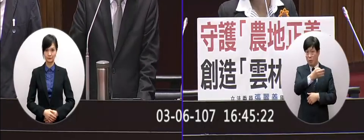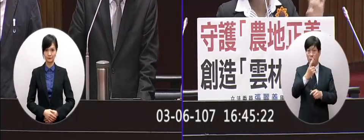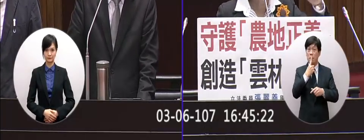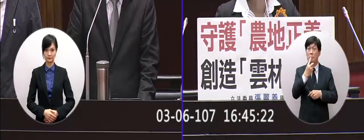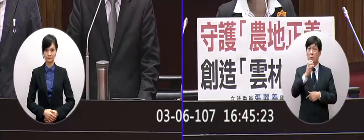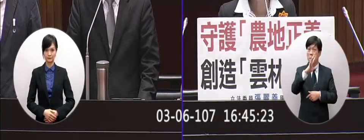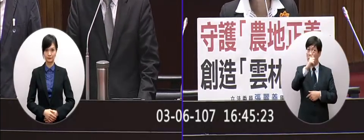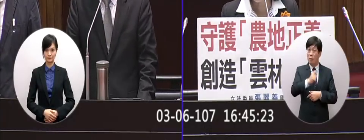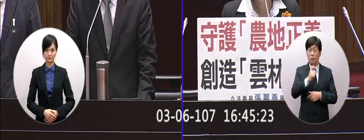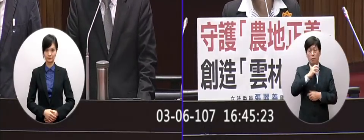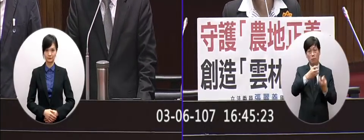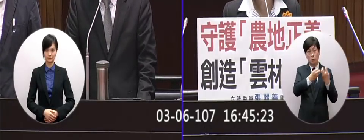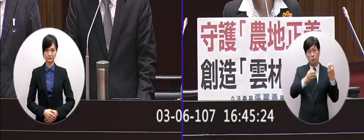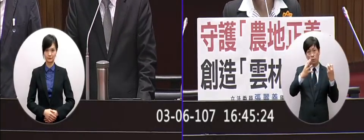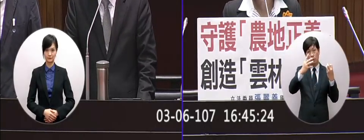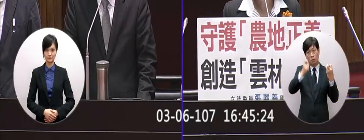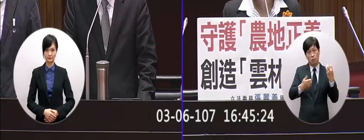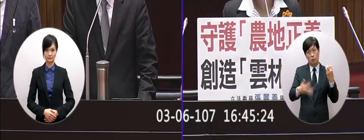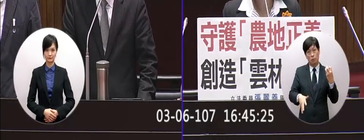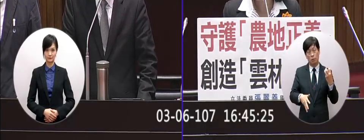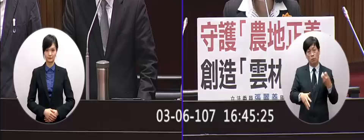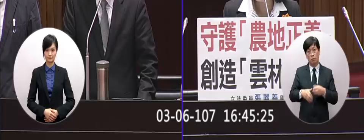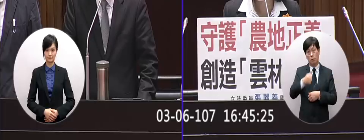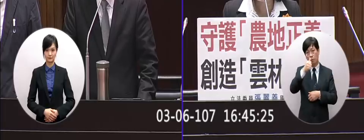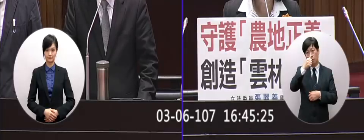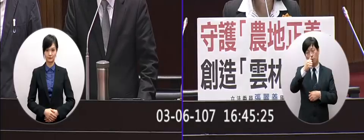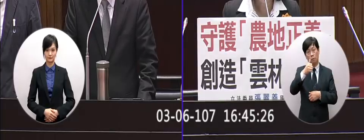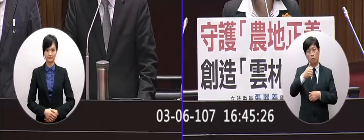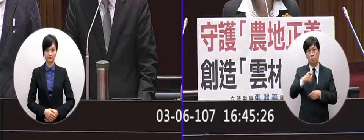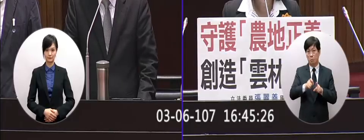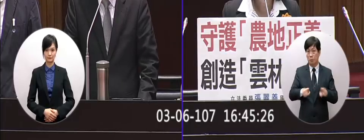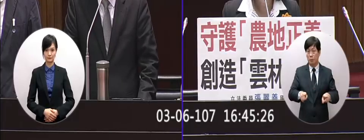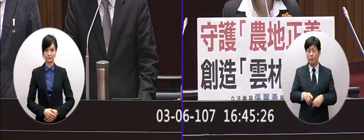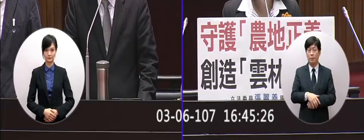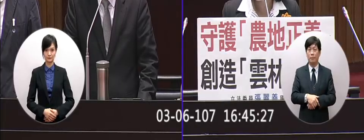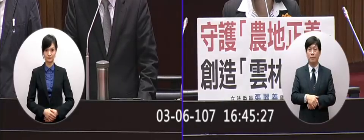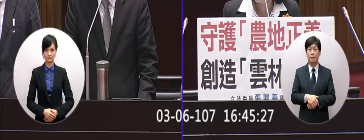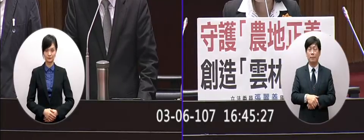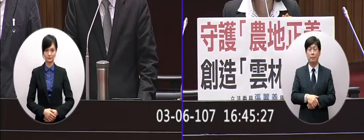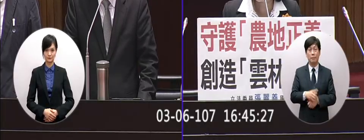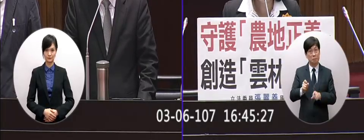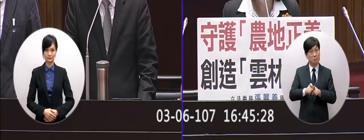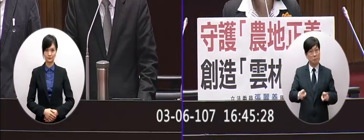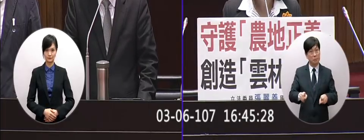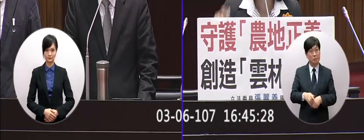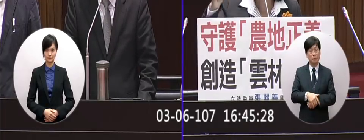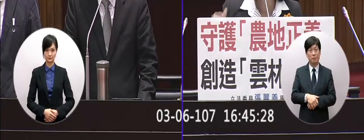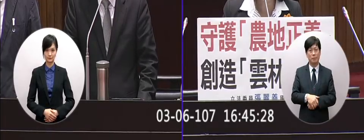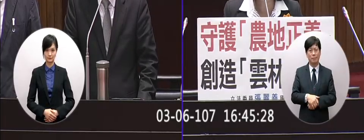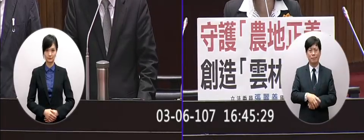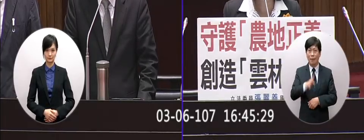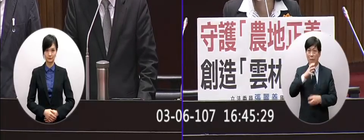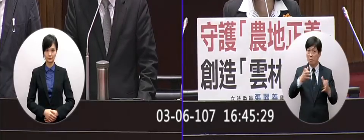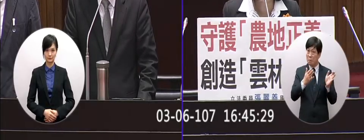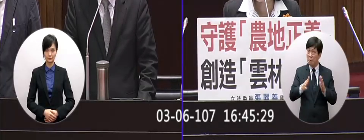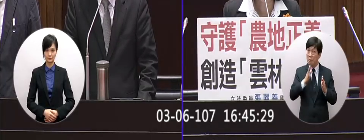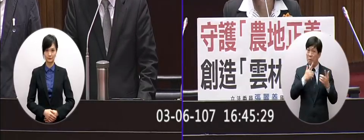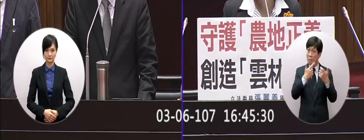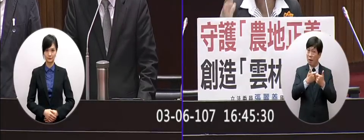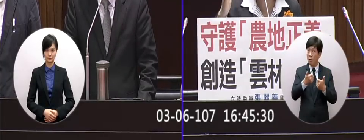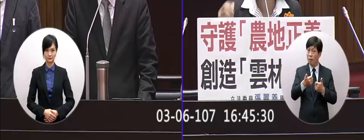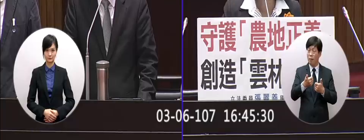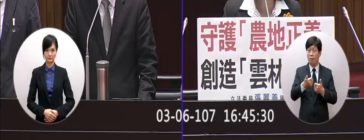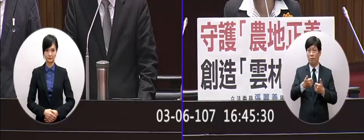500亿，我们拿4亿多，这样公平吗？这样公平吗？这叫合理正义的税收